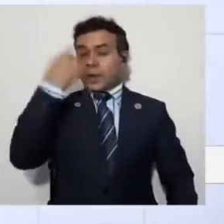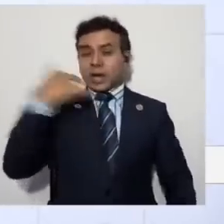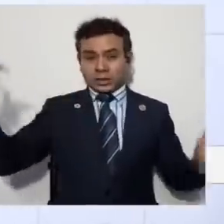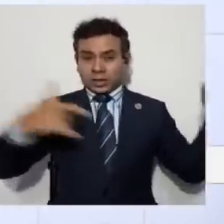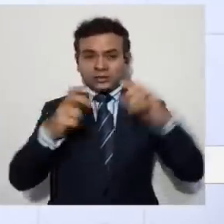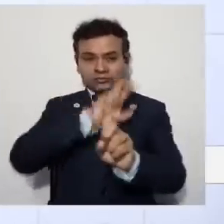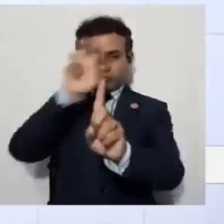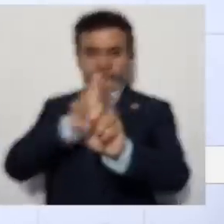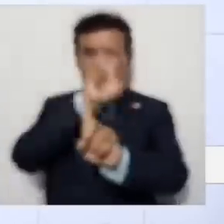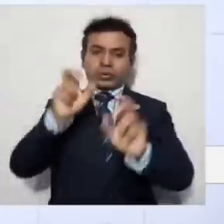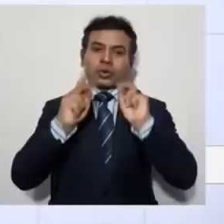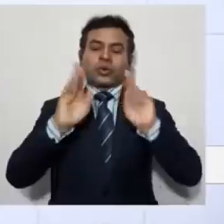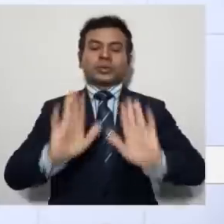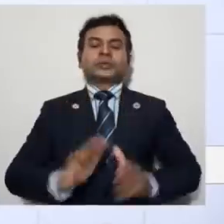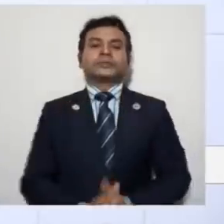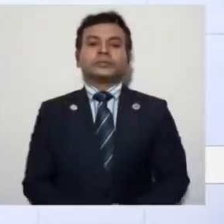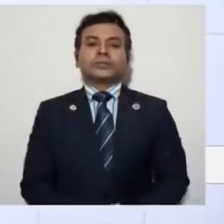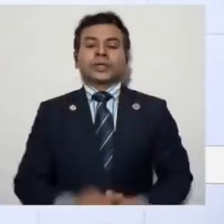6,78,853 জন।